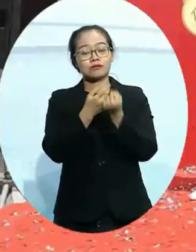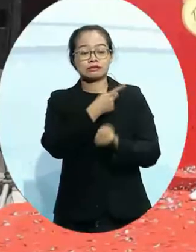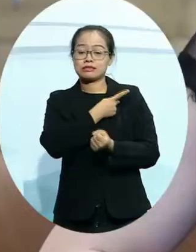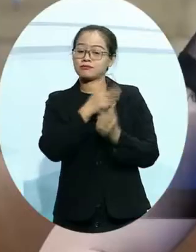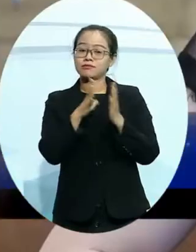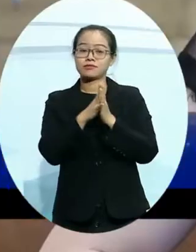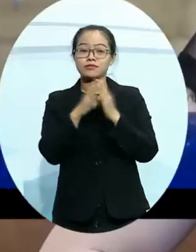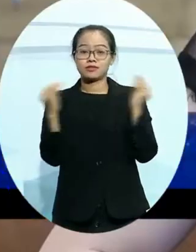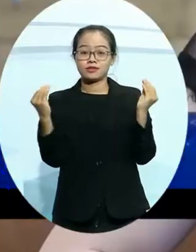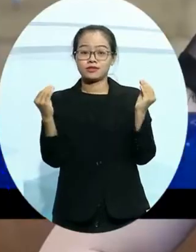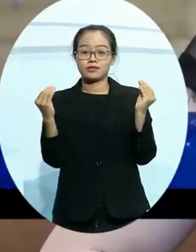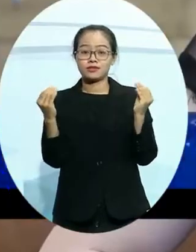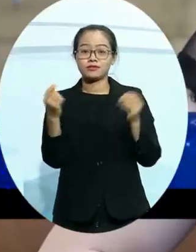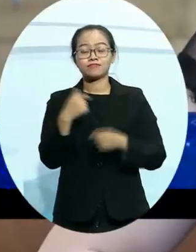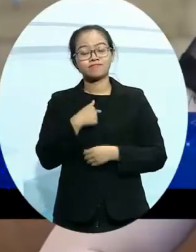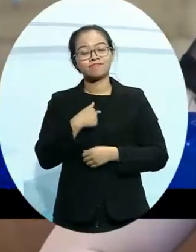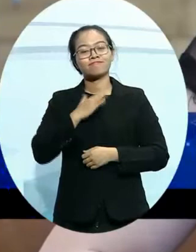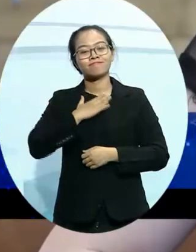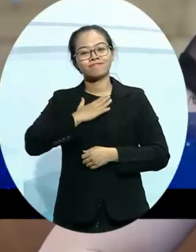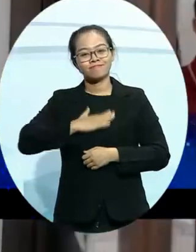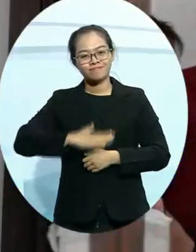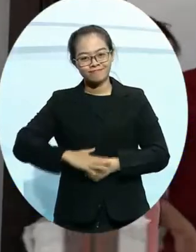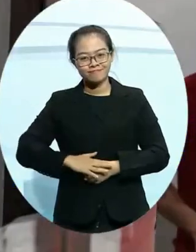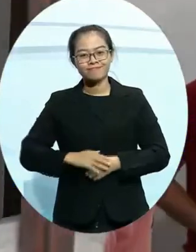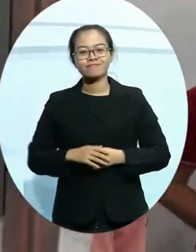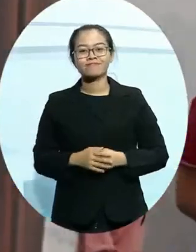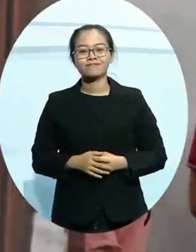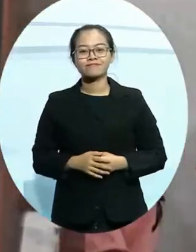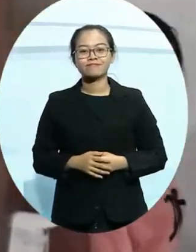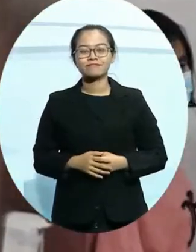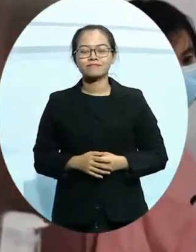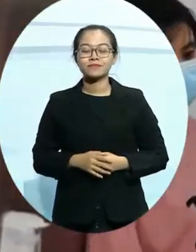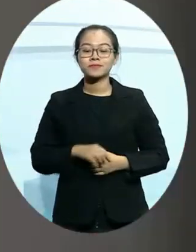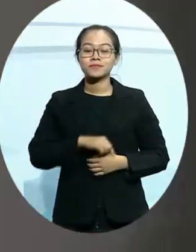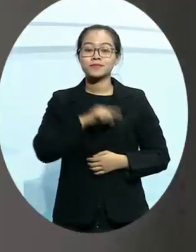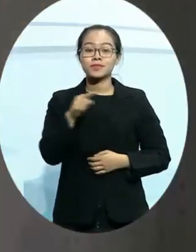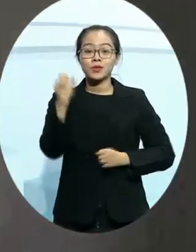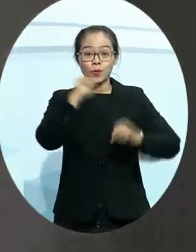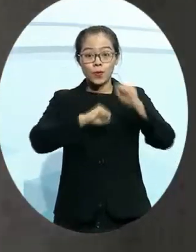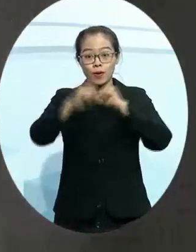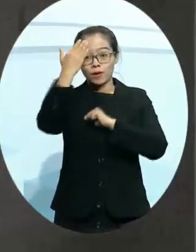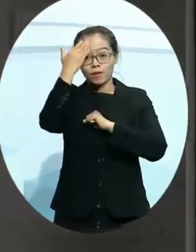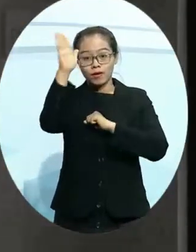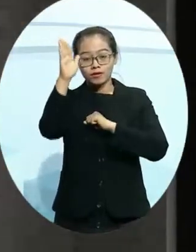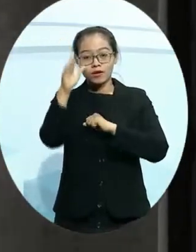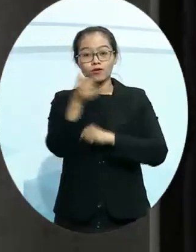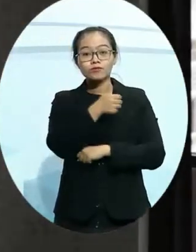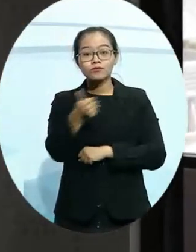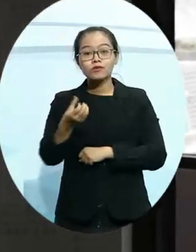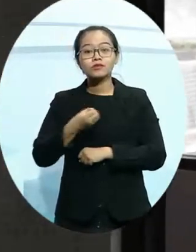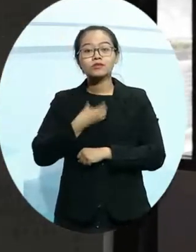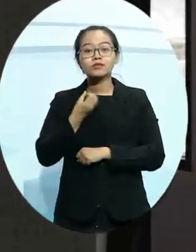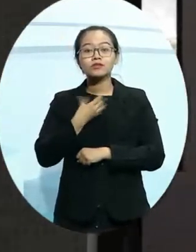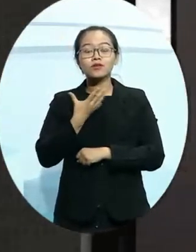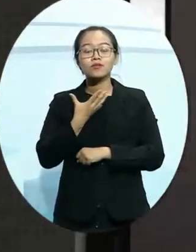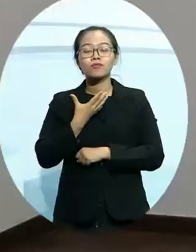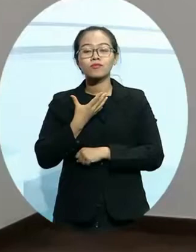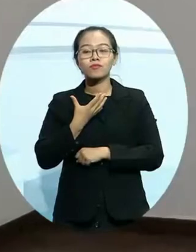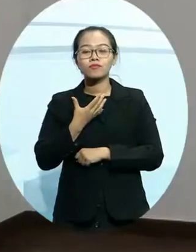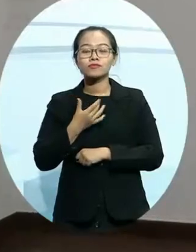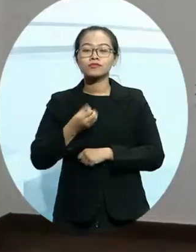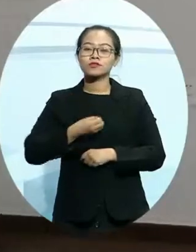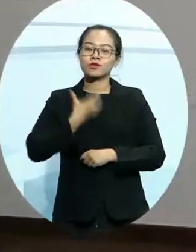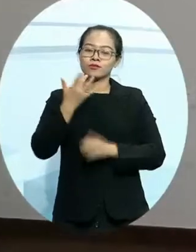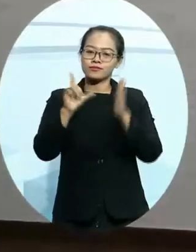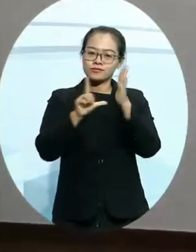cái đấy là mình cũng rất yên tâm về cái chủ đầu tư này. Ngay sau khi đi vào vận hành, cư dân Charm Ruby sẽ được tận hưởng trải nghiệm sống chất